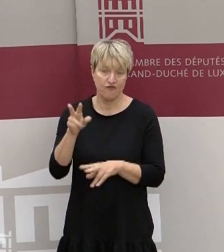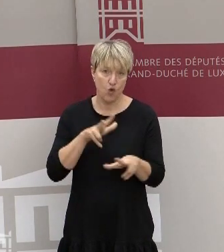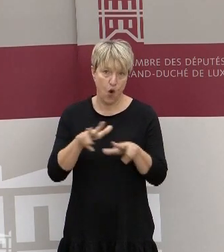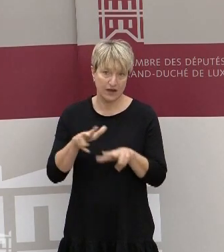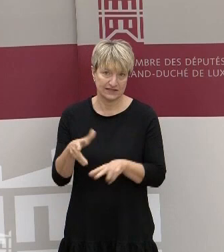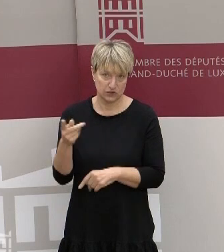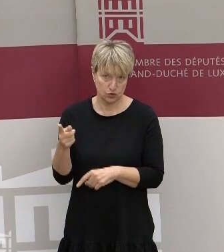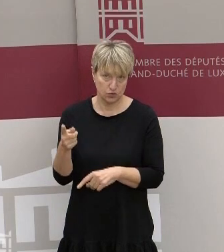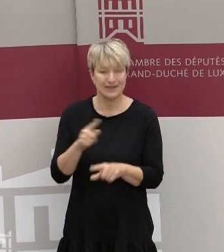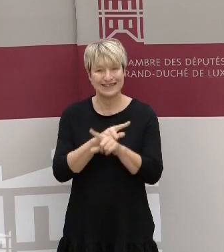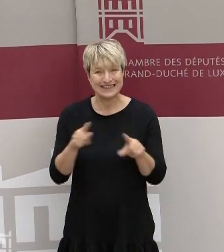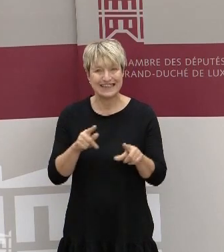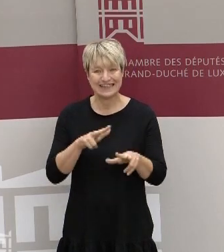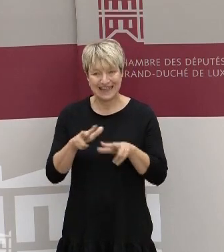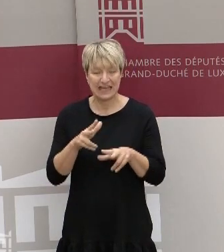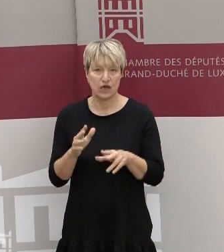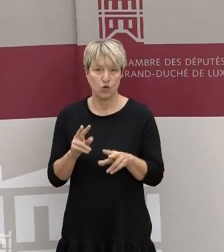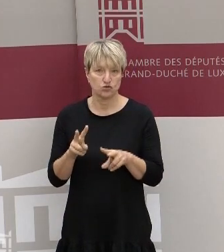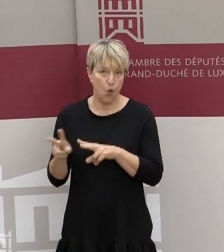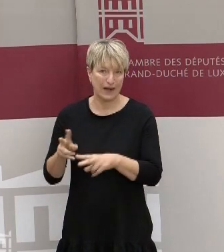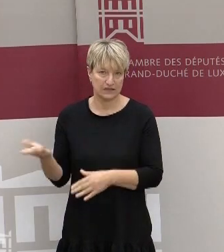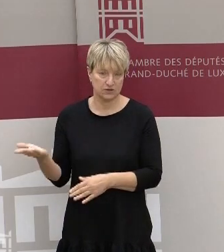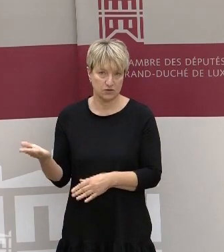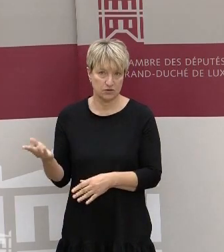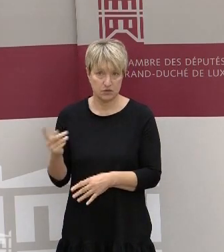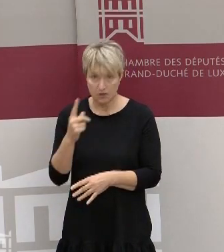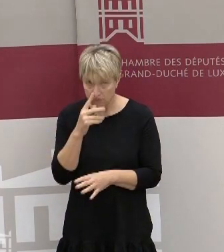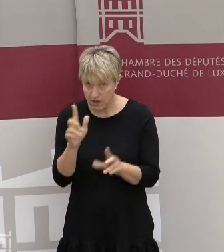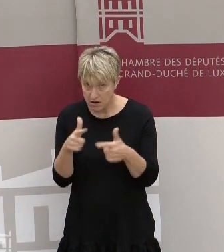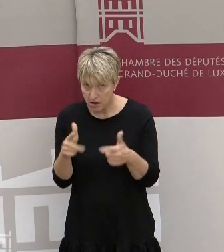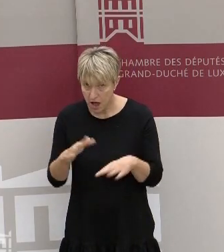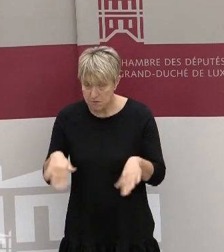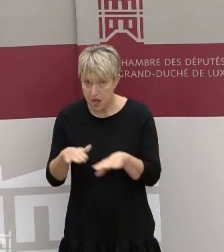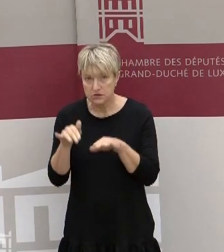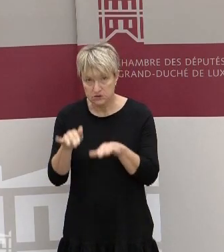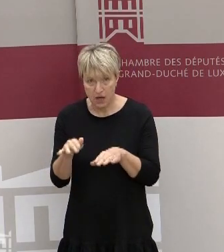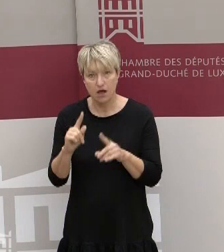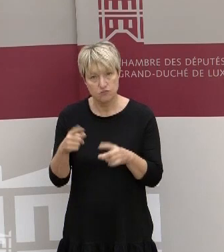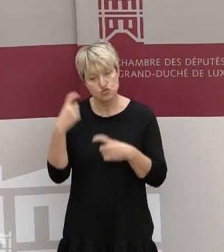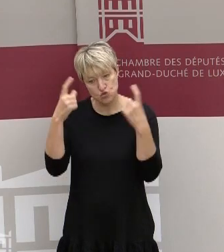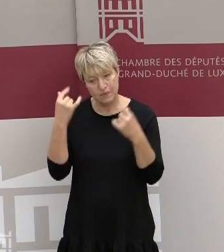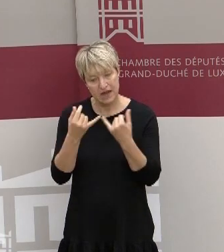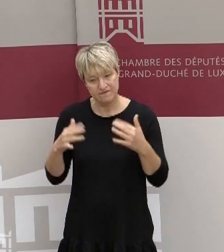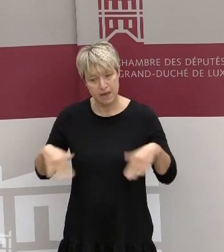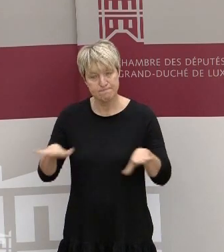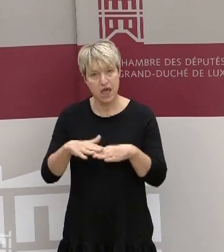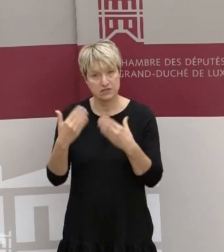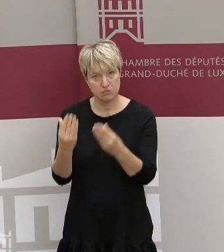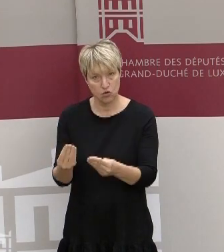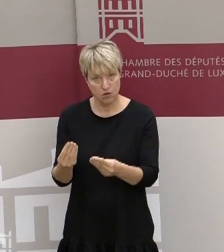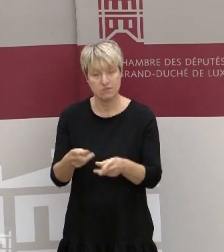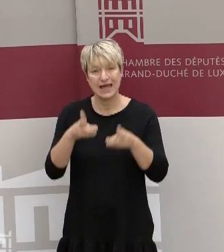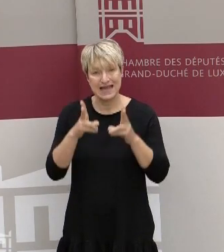dann nicht da ist, dann muss die Platz gemacht gehen. Rechtsstaatlichkeit der Menschenrechte braucht auch zu Lützeburg eine